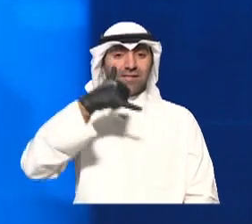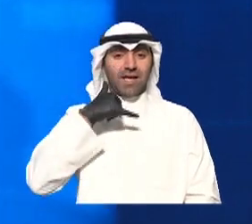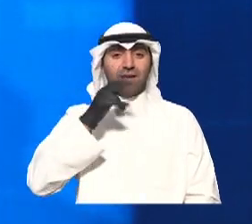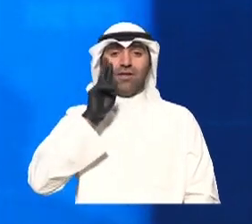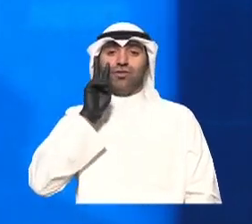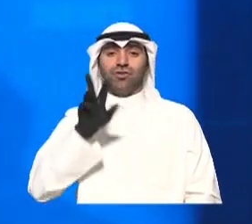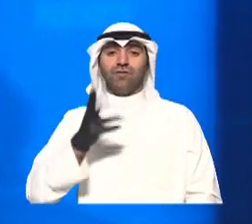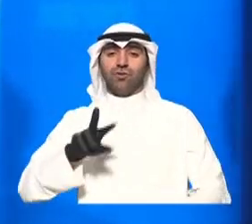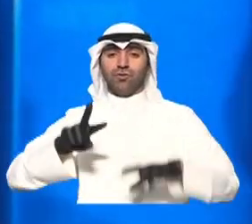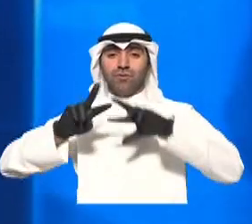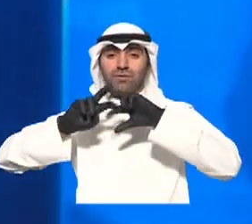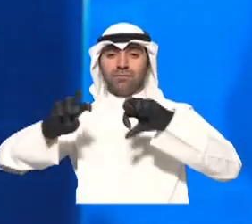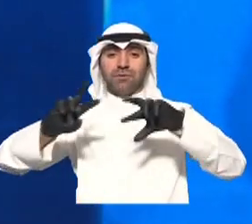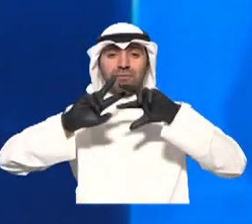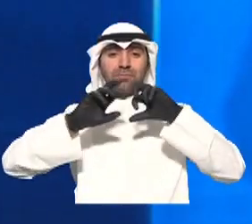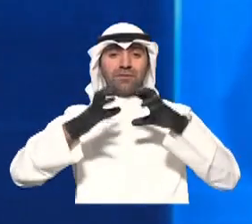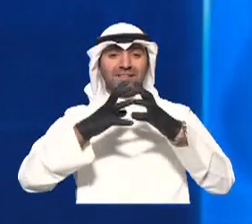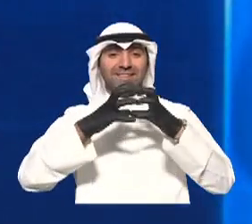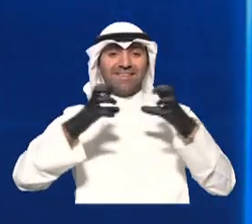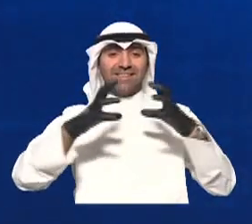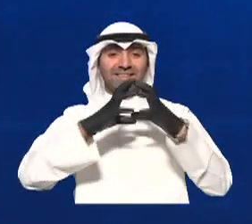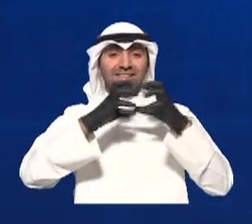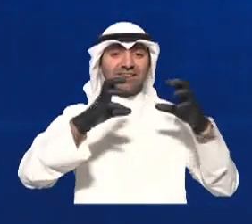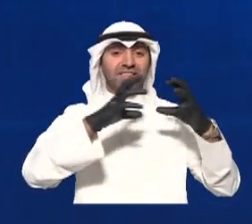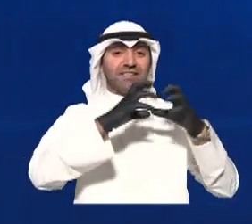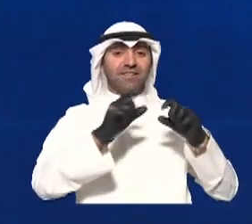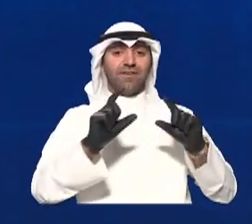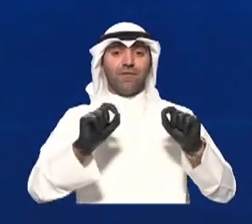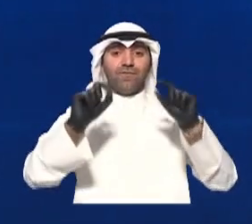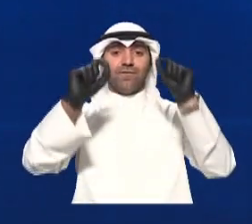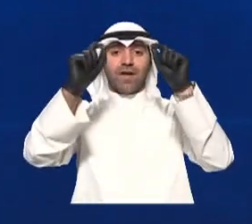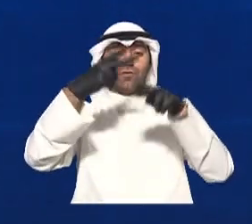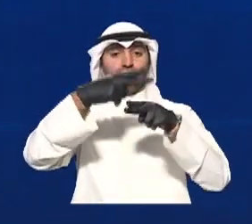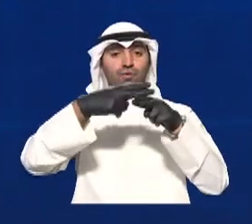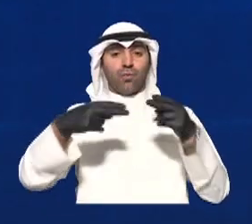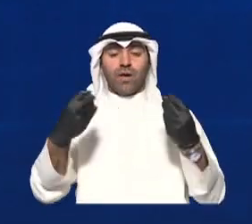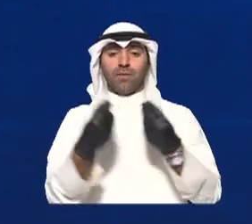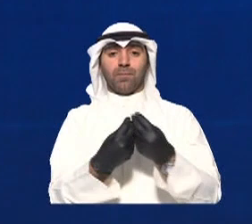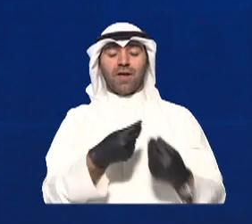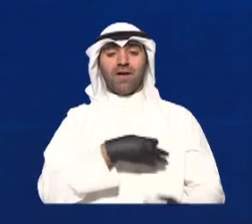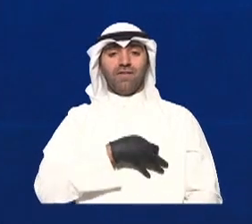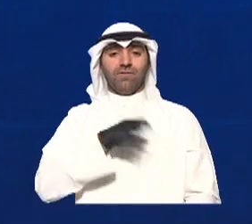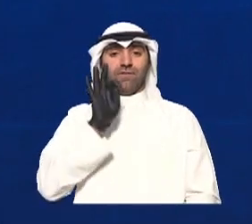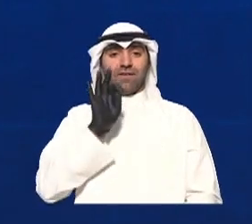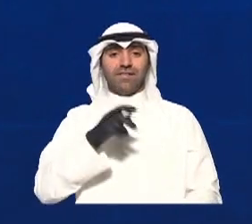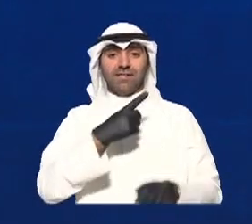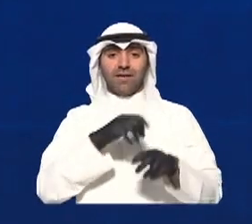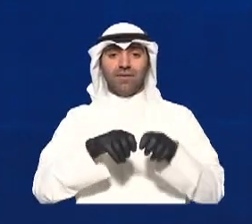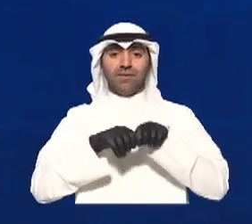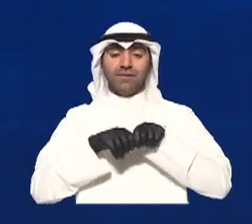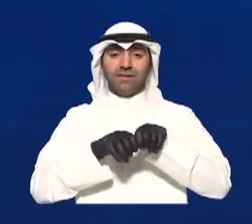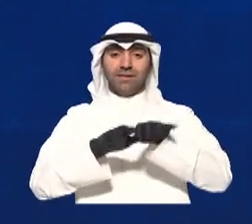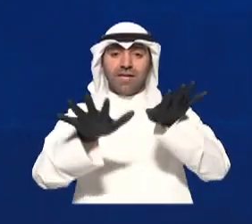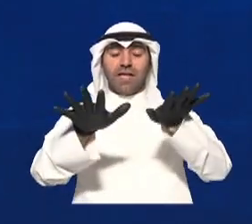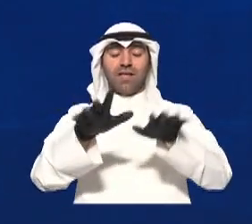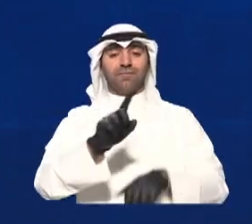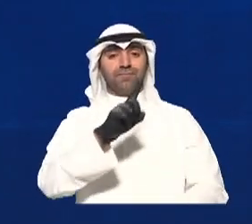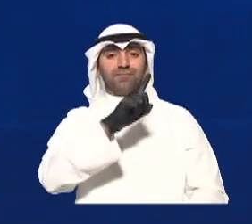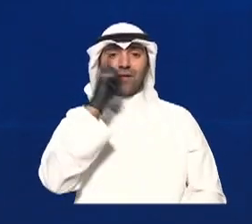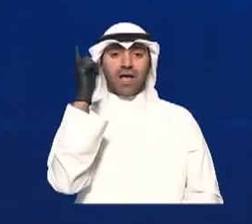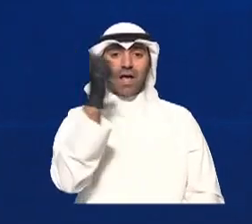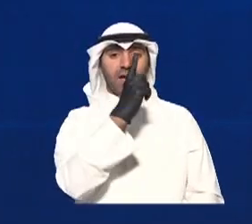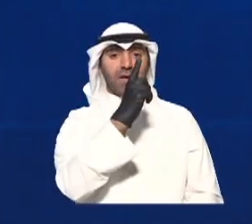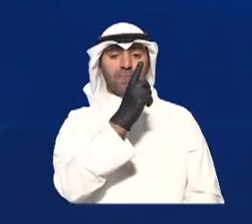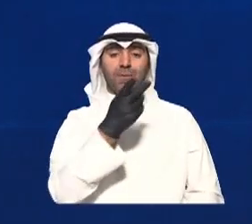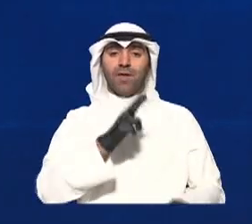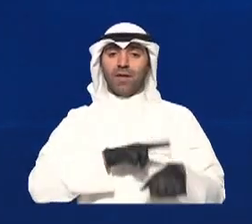آخر التطورات المتسارعة جراء تفشي وباء فيروس كورونا المستجد كوفيد-19 حول العالم وسبل تعزيز